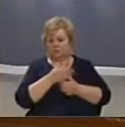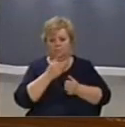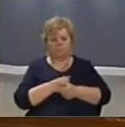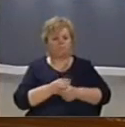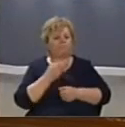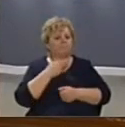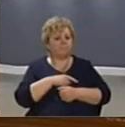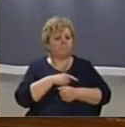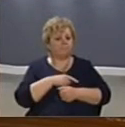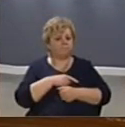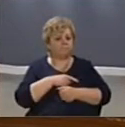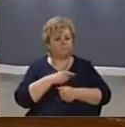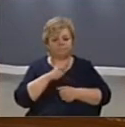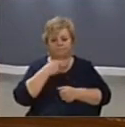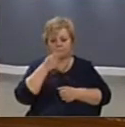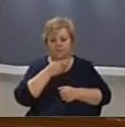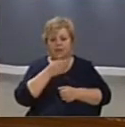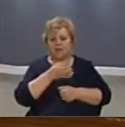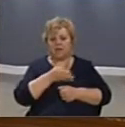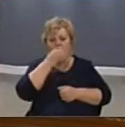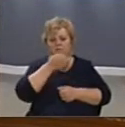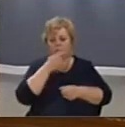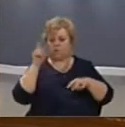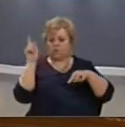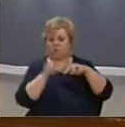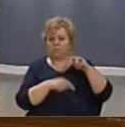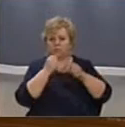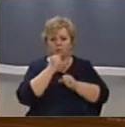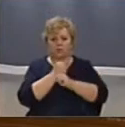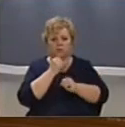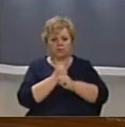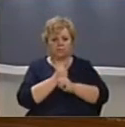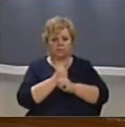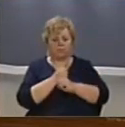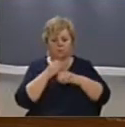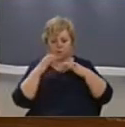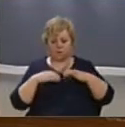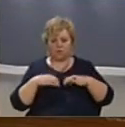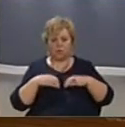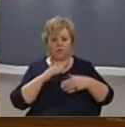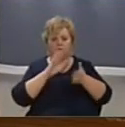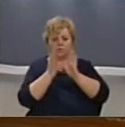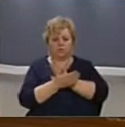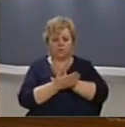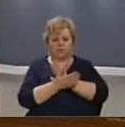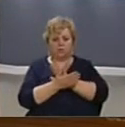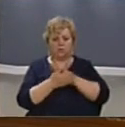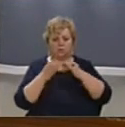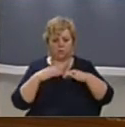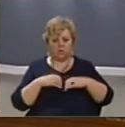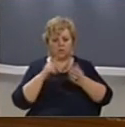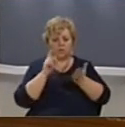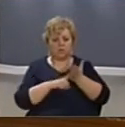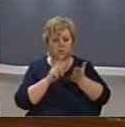keqardhjen time për informacionet në raport me largimin nga puna të kryetarit dhe nënkryetarit sindikatës dhe